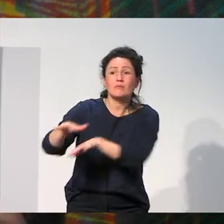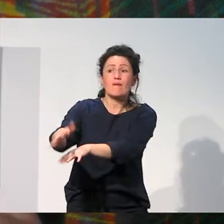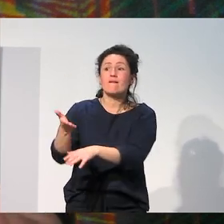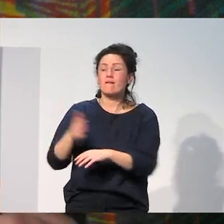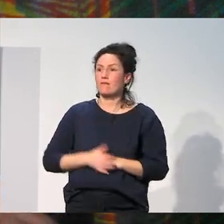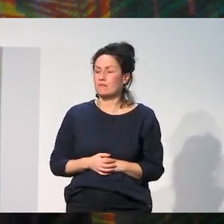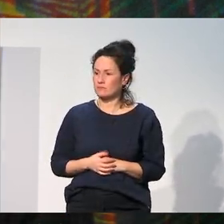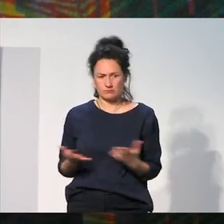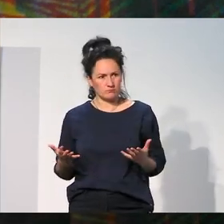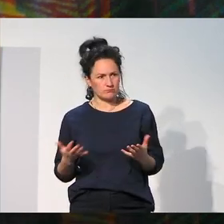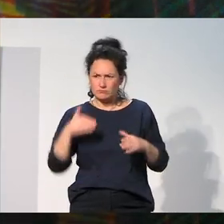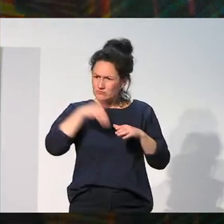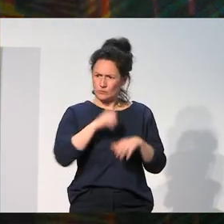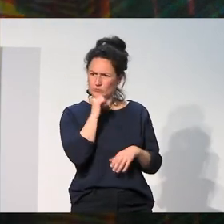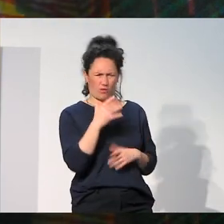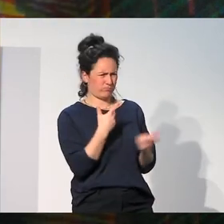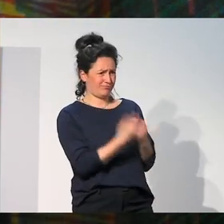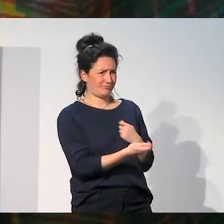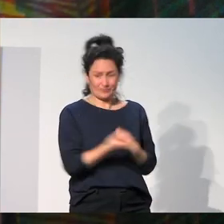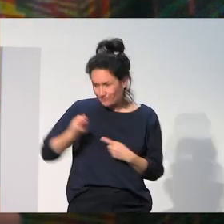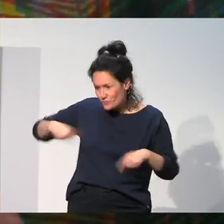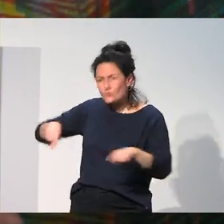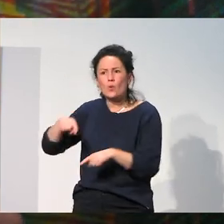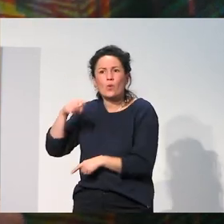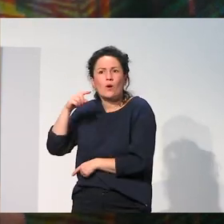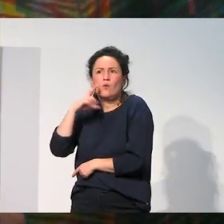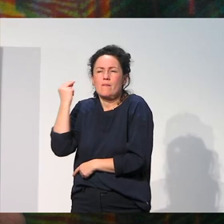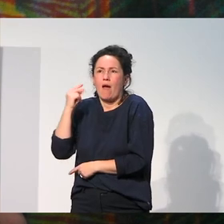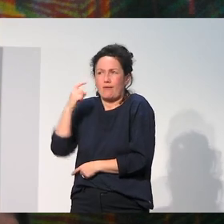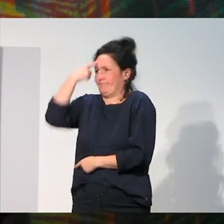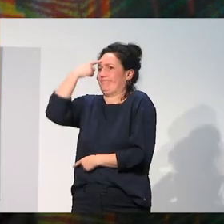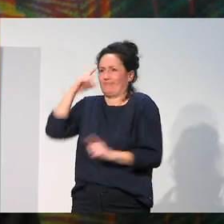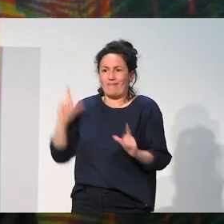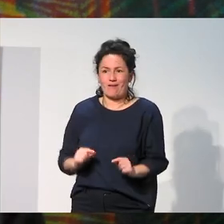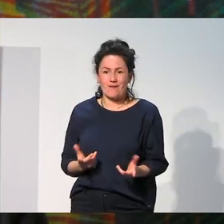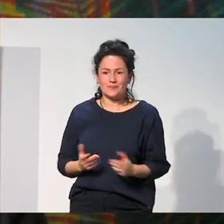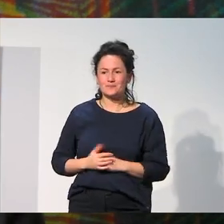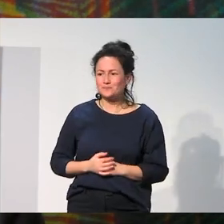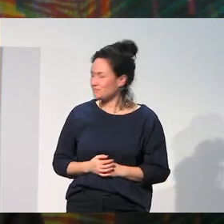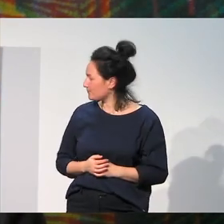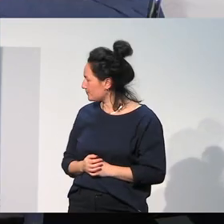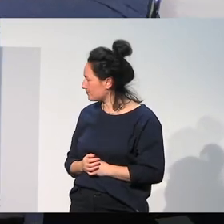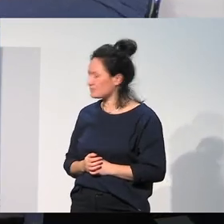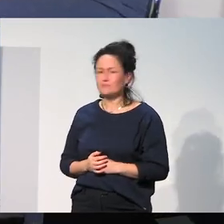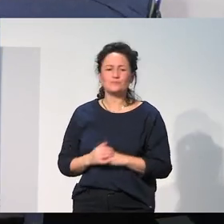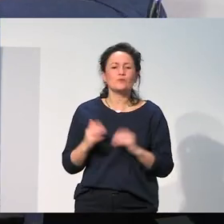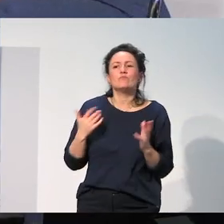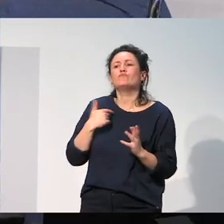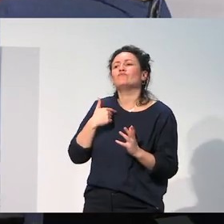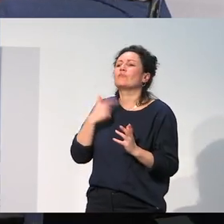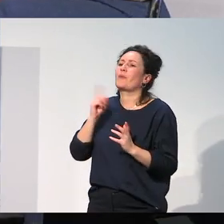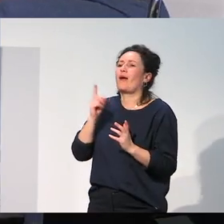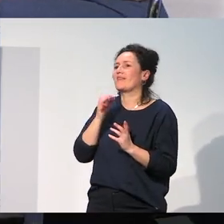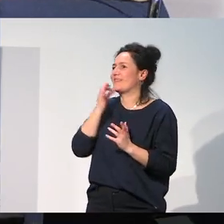Et on ne peut pas, nous humains, on ne peut pas ne pas y penser. Mais ce qui va faire, alors je vais pas tout dévoiler du livre, mais ce qui va